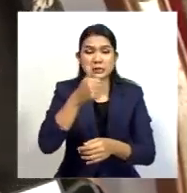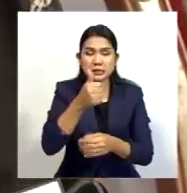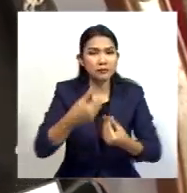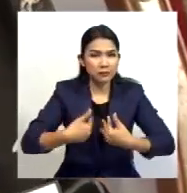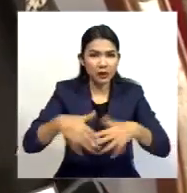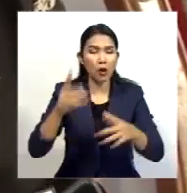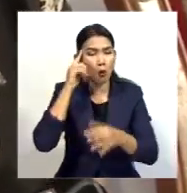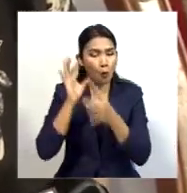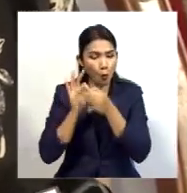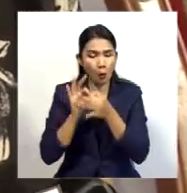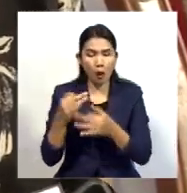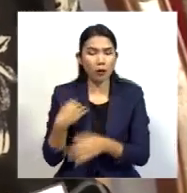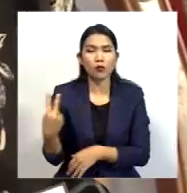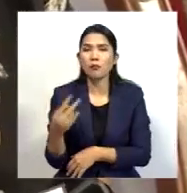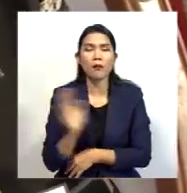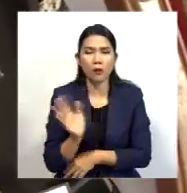แม่กับป้าค่ะ